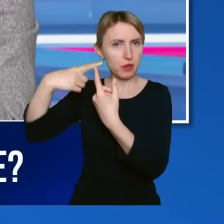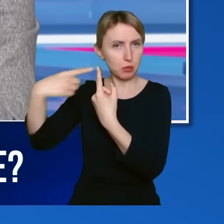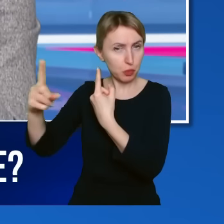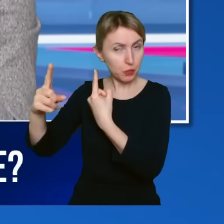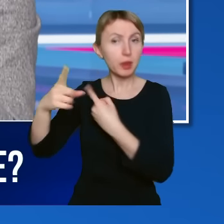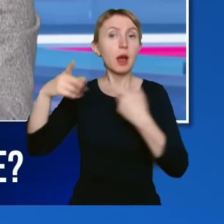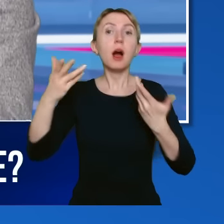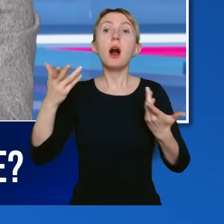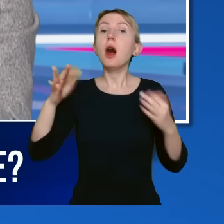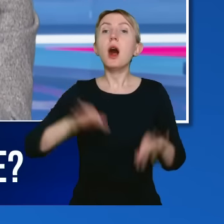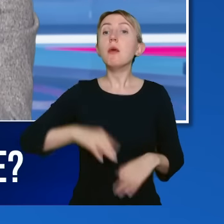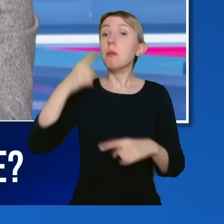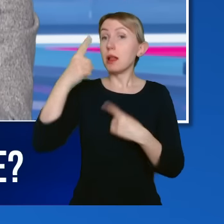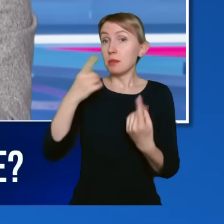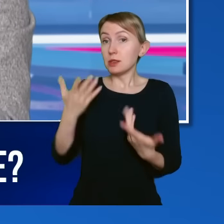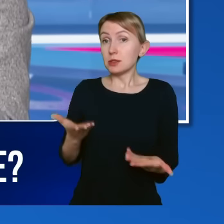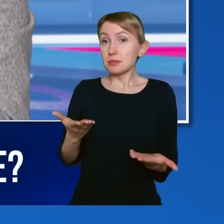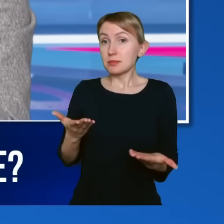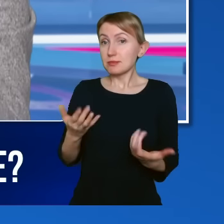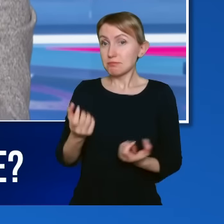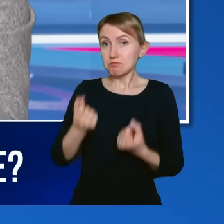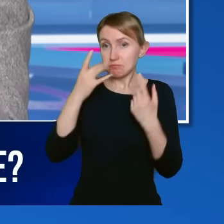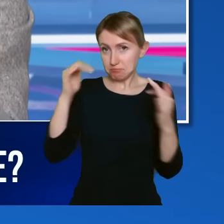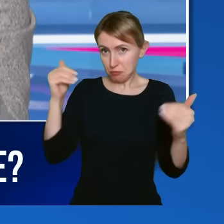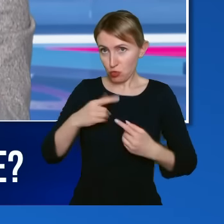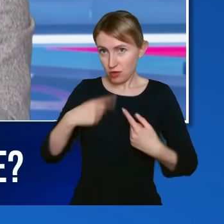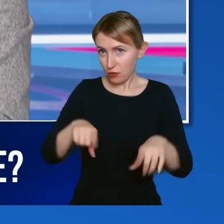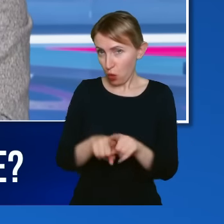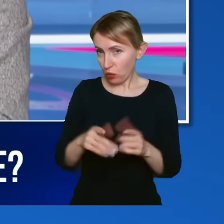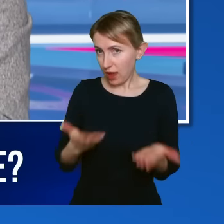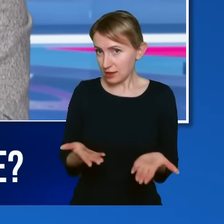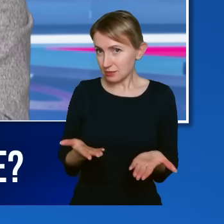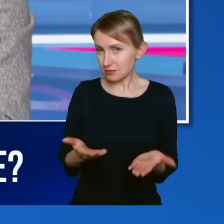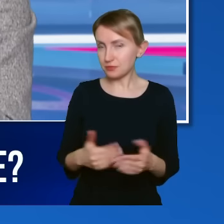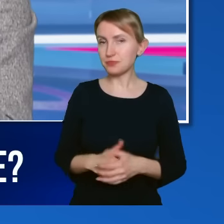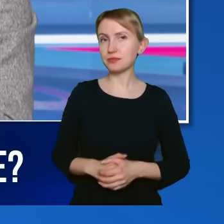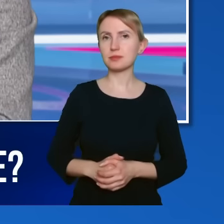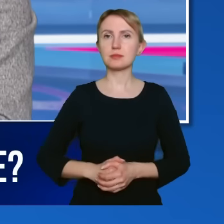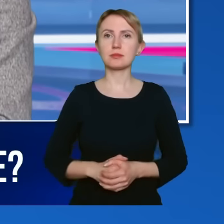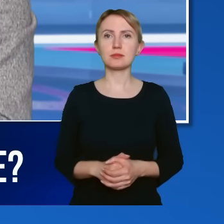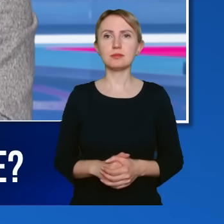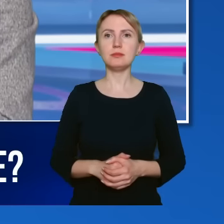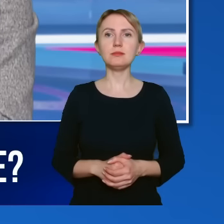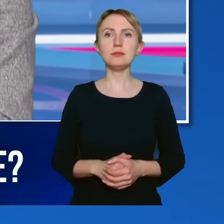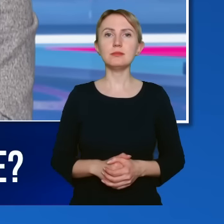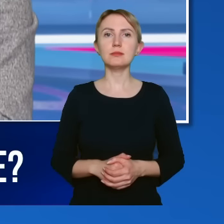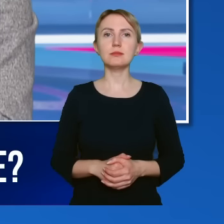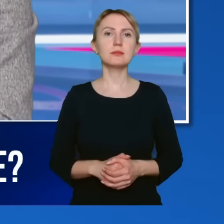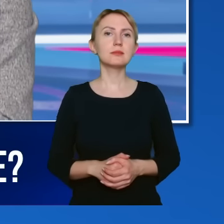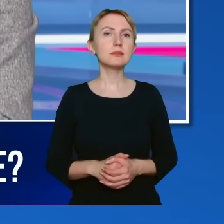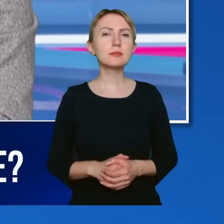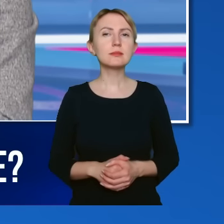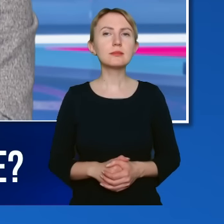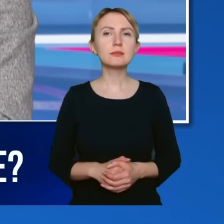myśli, to jest pomysł wykonalny, jakby nawet zakładając, że ktoś ma dobre chęci?